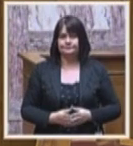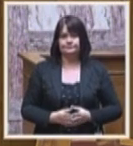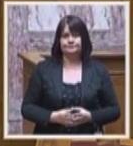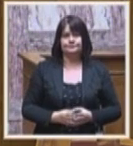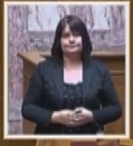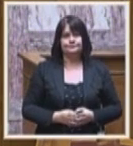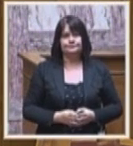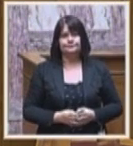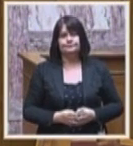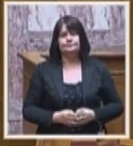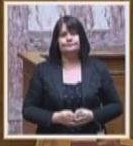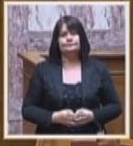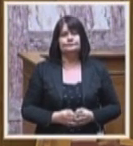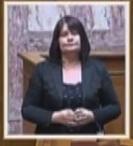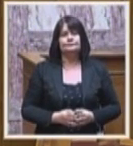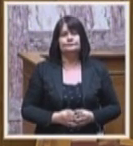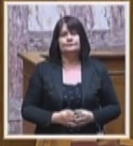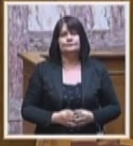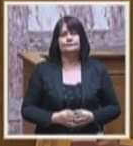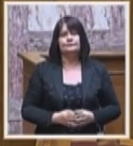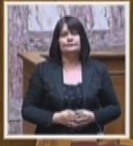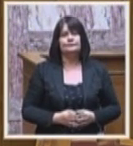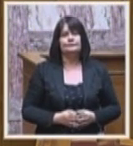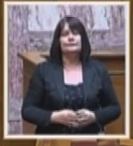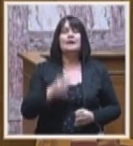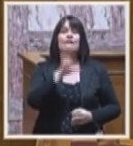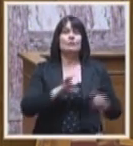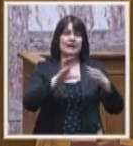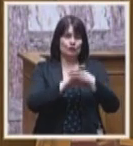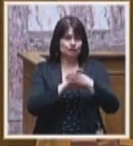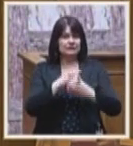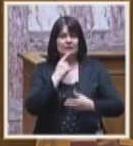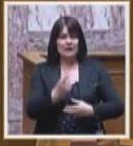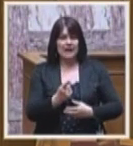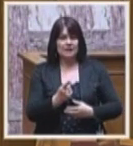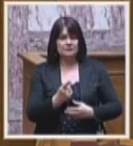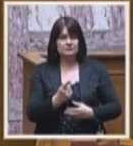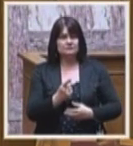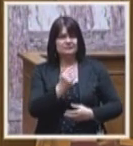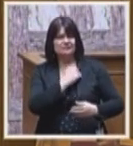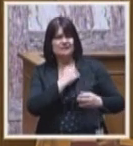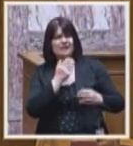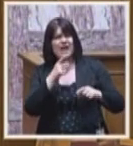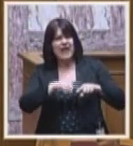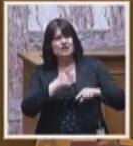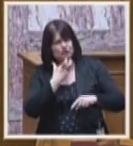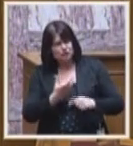Διότι αυτό το οποίο λέγεται πια στην Ευρωπαϊκή Ένωση είναι «Μα είσαστε σοβαροί στην Ελλάδα».